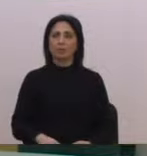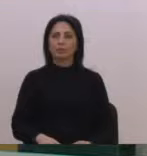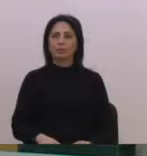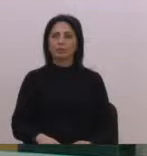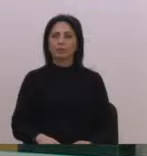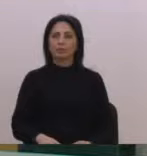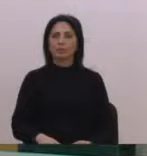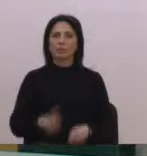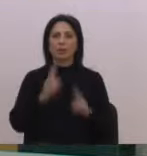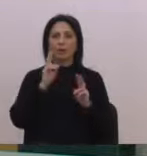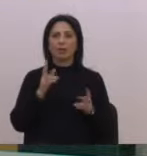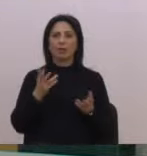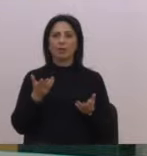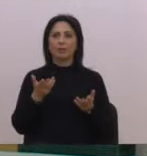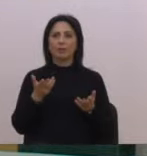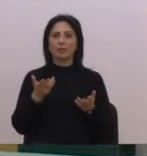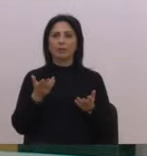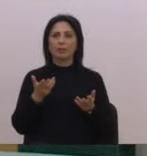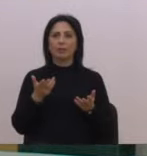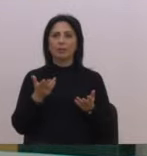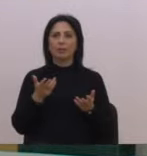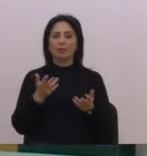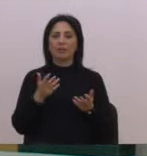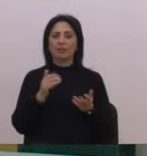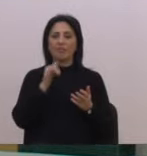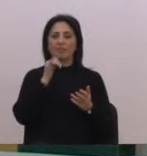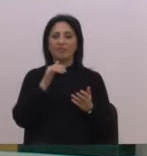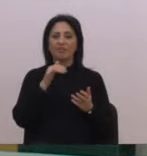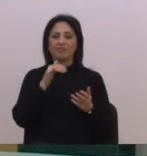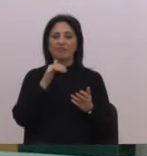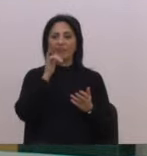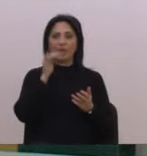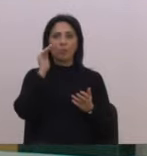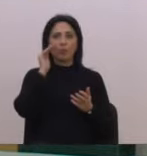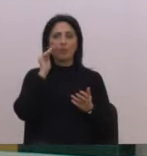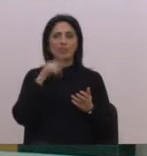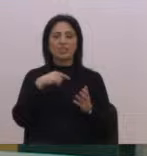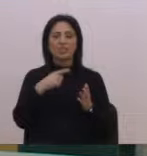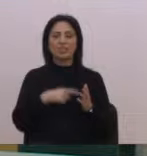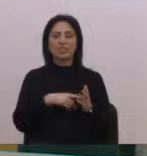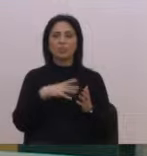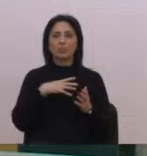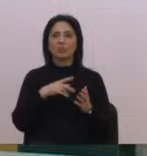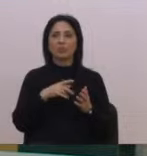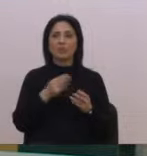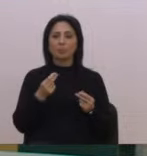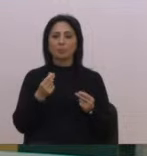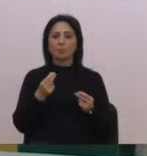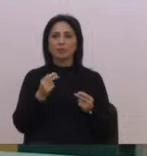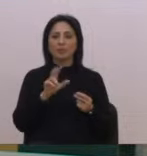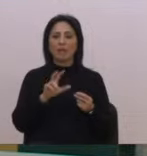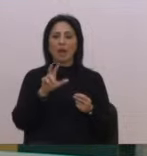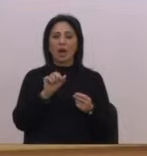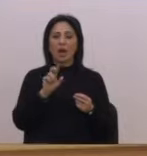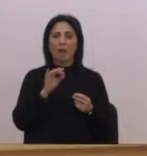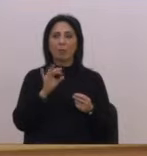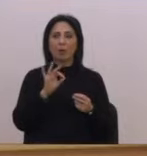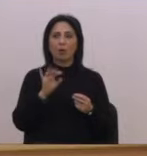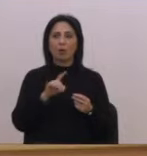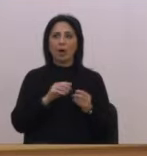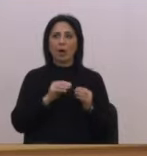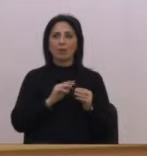სია არ უცი იქნება ვერ მომადევნე ყორი მე დაგისვით კითხვა ფინანსურ ჰაბთან დაკავშირებით და იმ